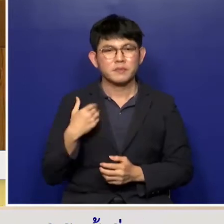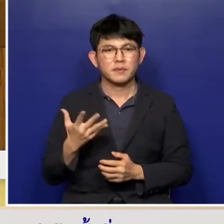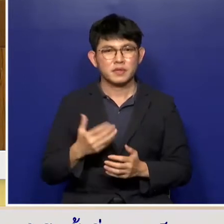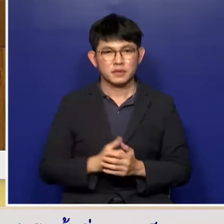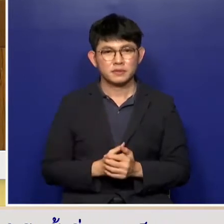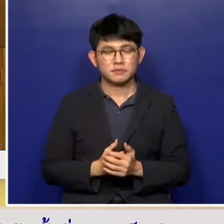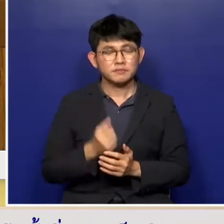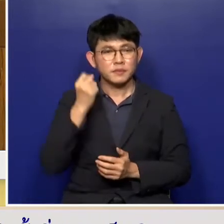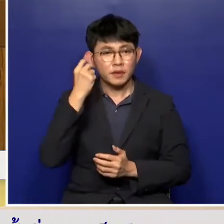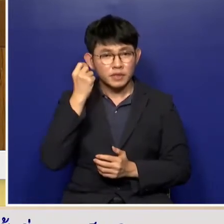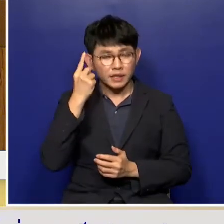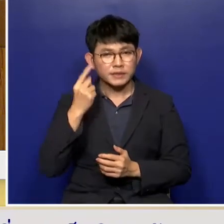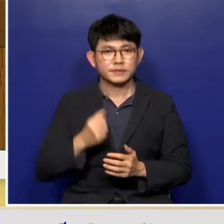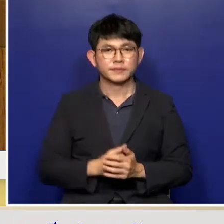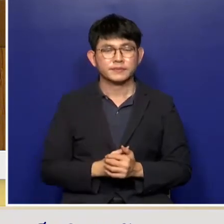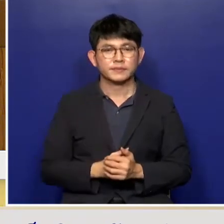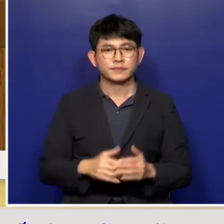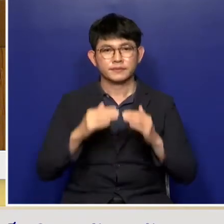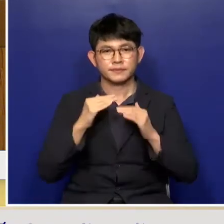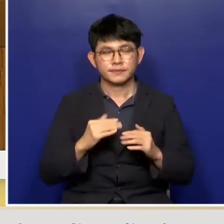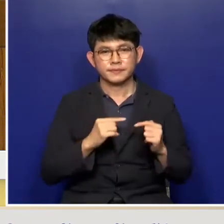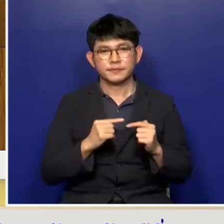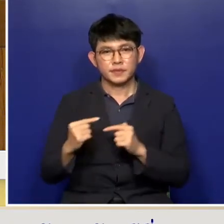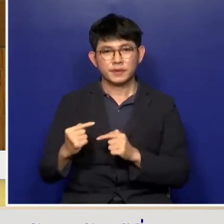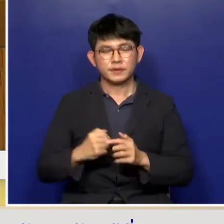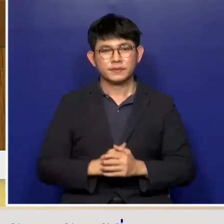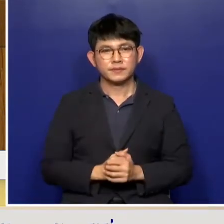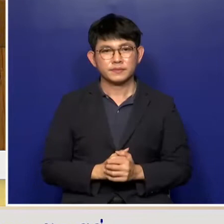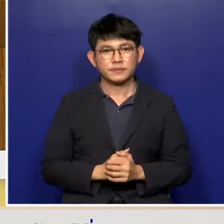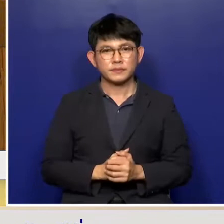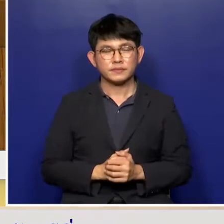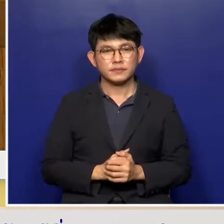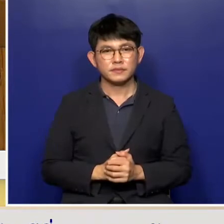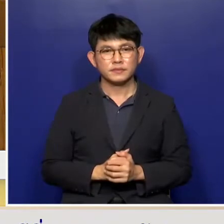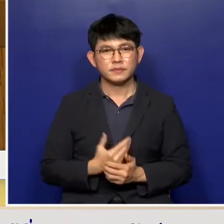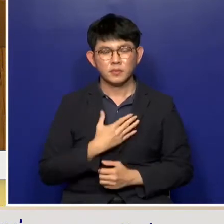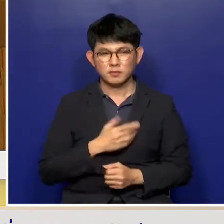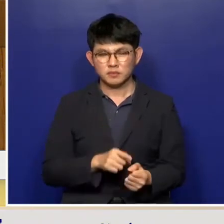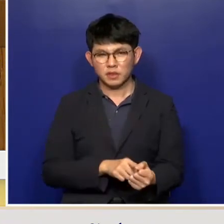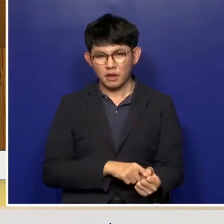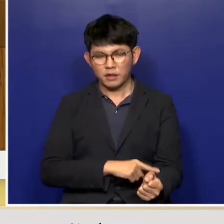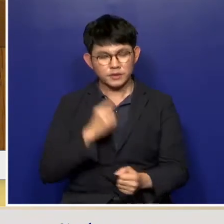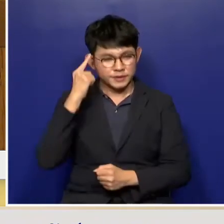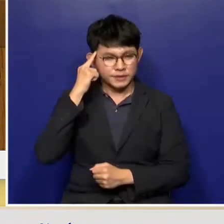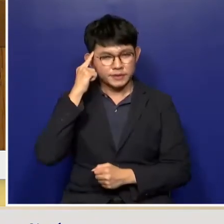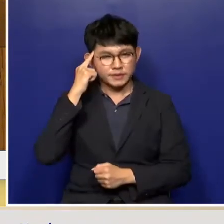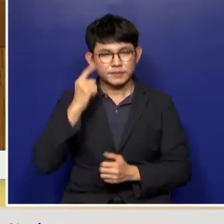จหนานแล้้